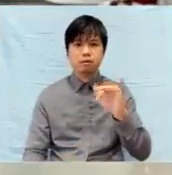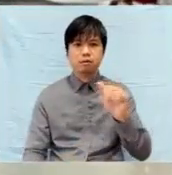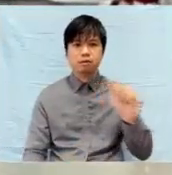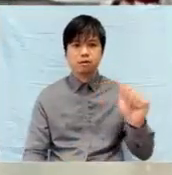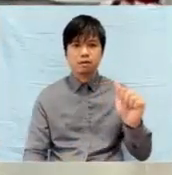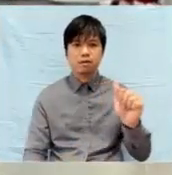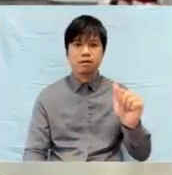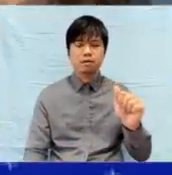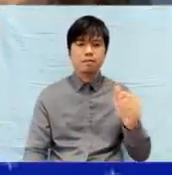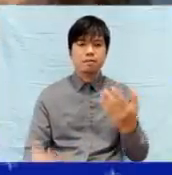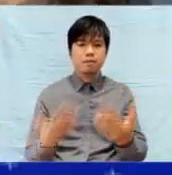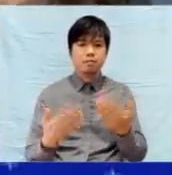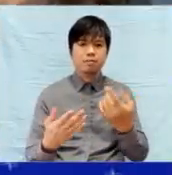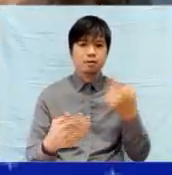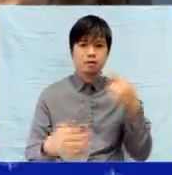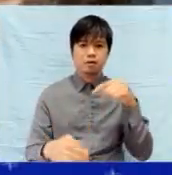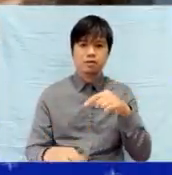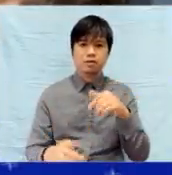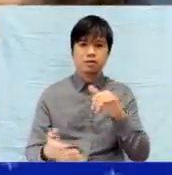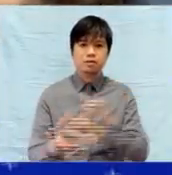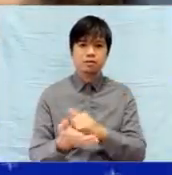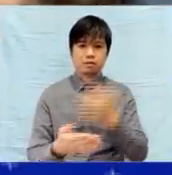ng higher